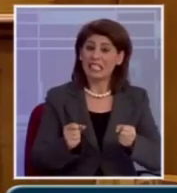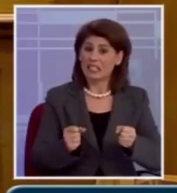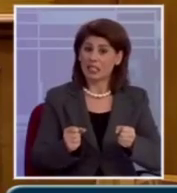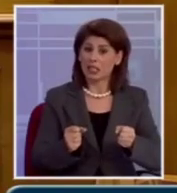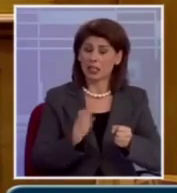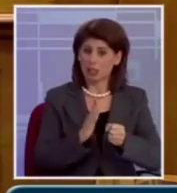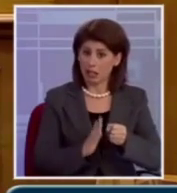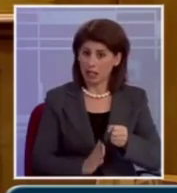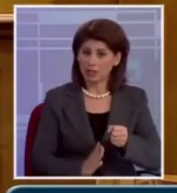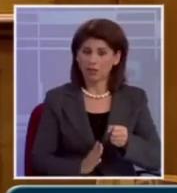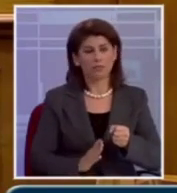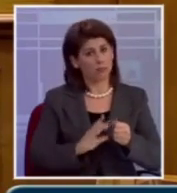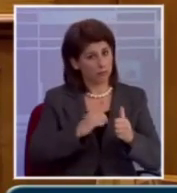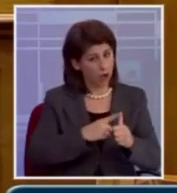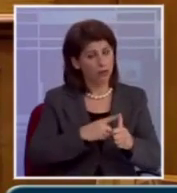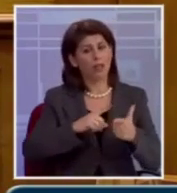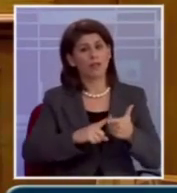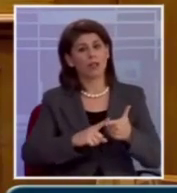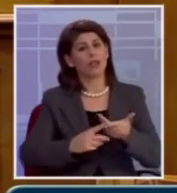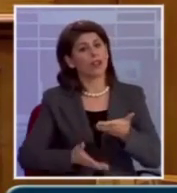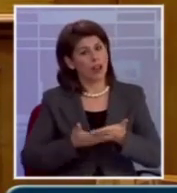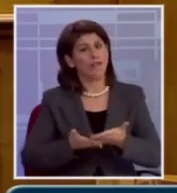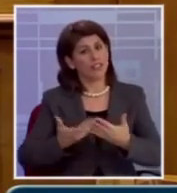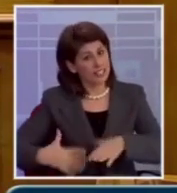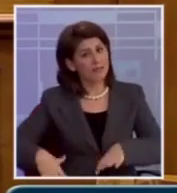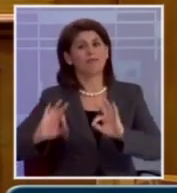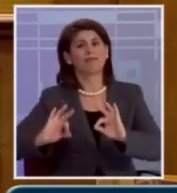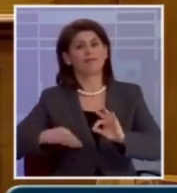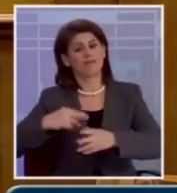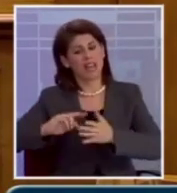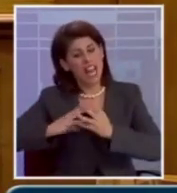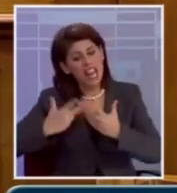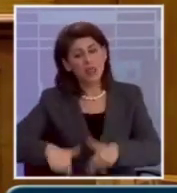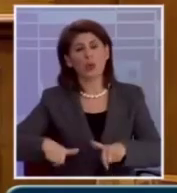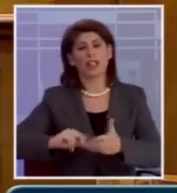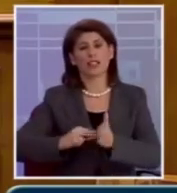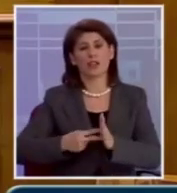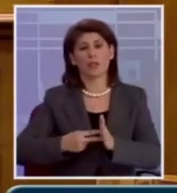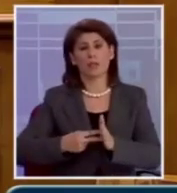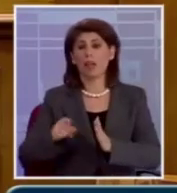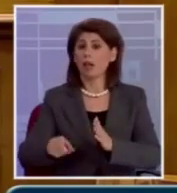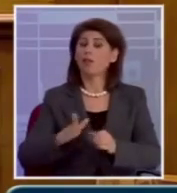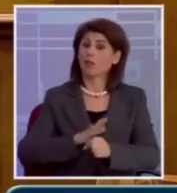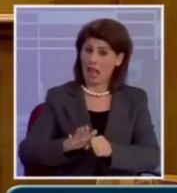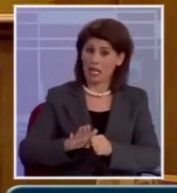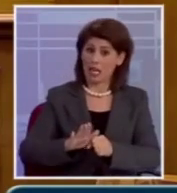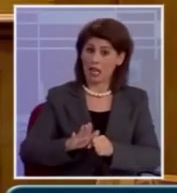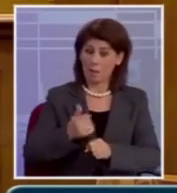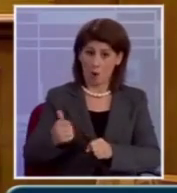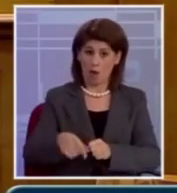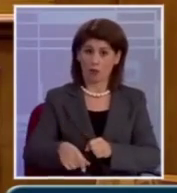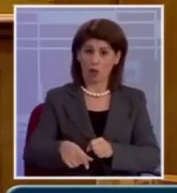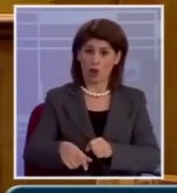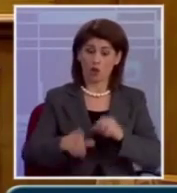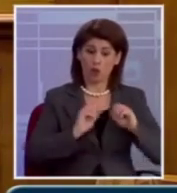και δευτερευόντως να συμβάλλει και στην επανεκκίνηση της οικονομίας. Είναι αυτό αρκετό? Όχι, δεν είναι